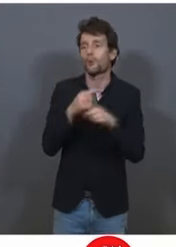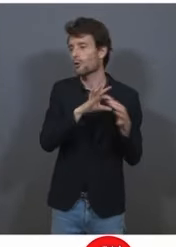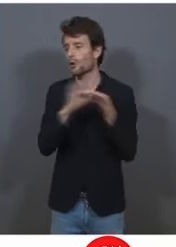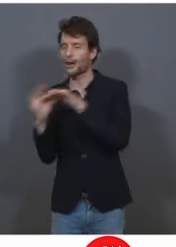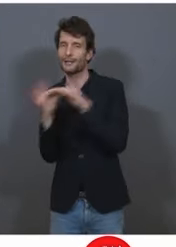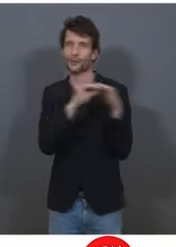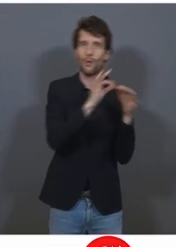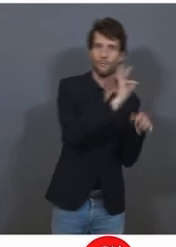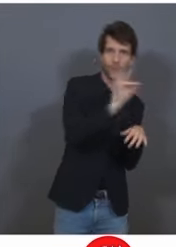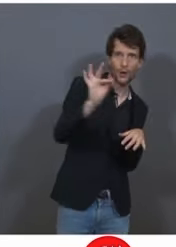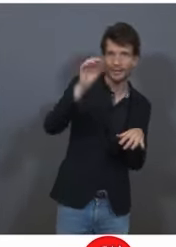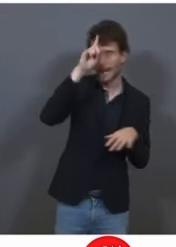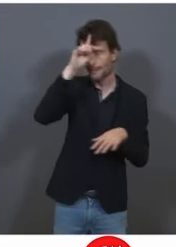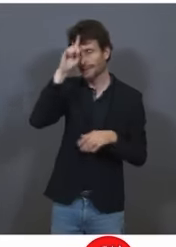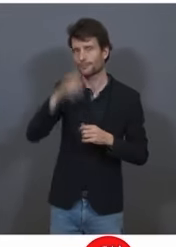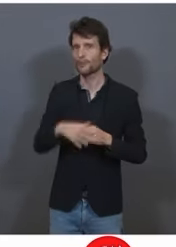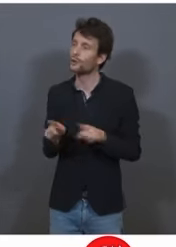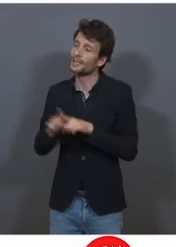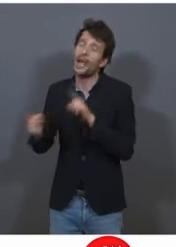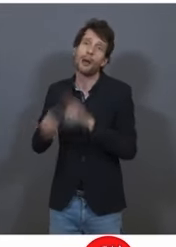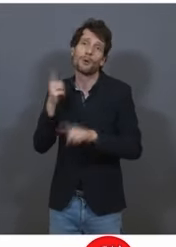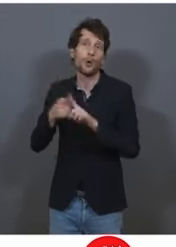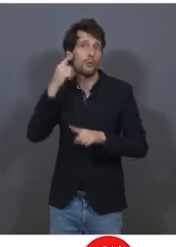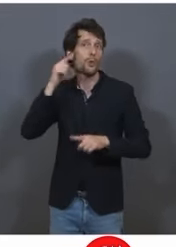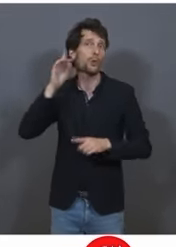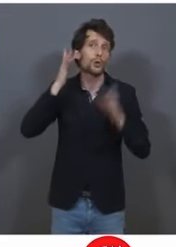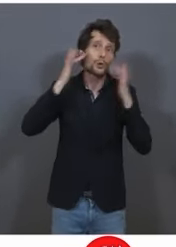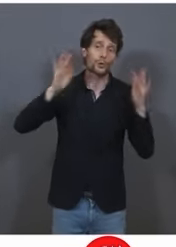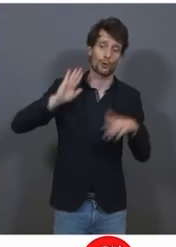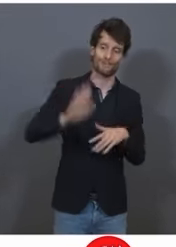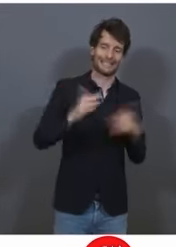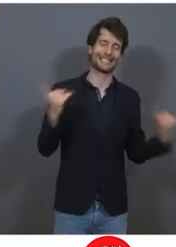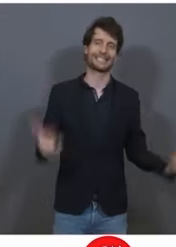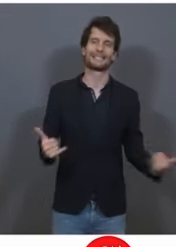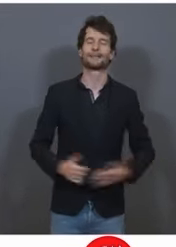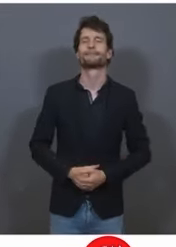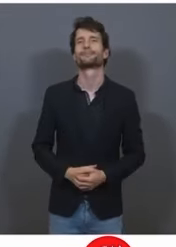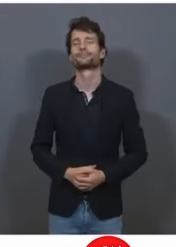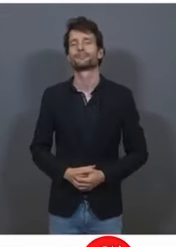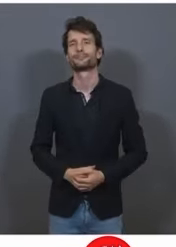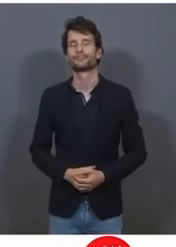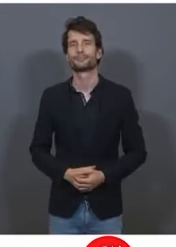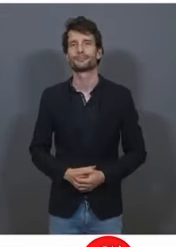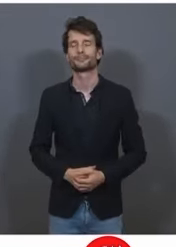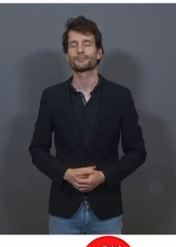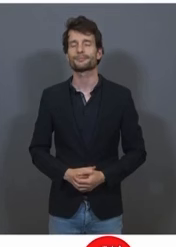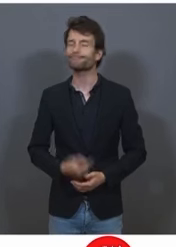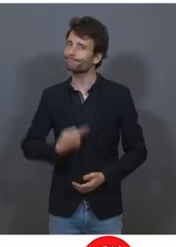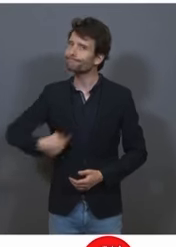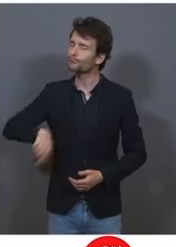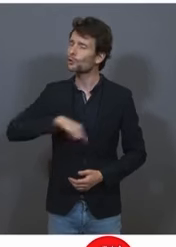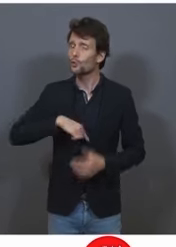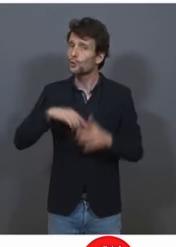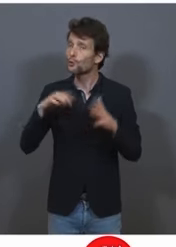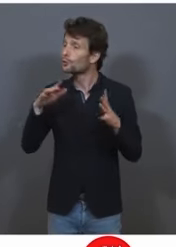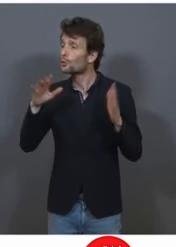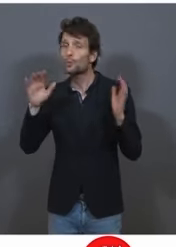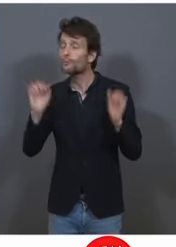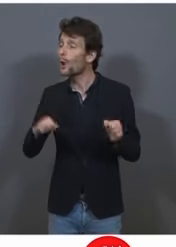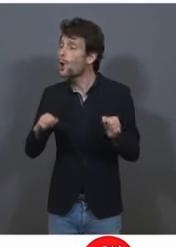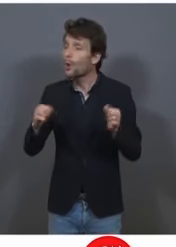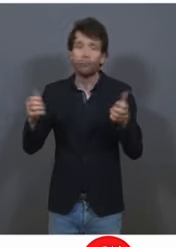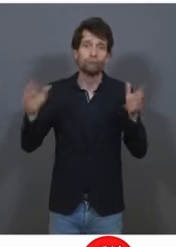et acteur culturel important de notre territoire. Nous sommes pour notre part tout à fait disposés à participer à une discussion sur